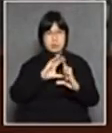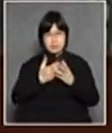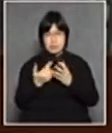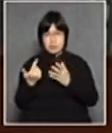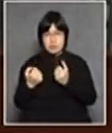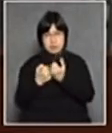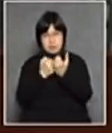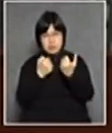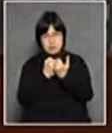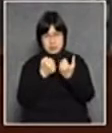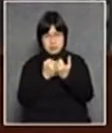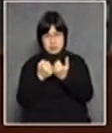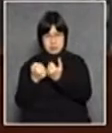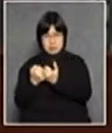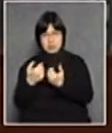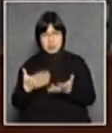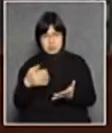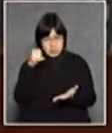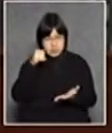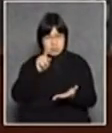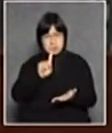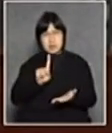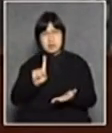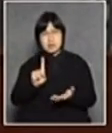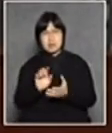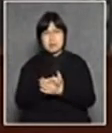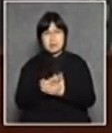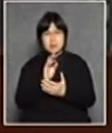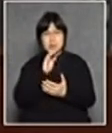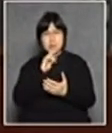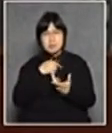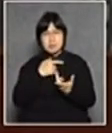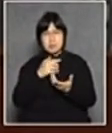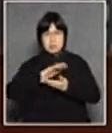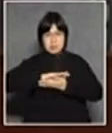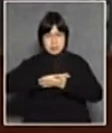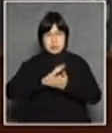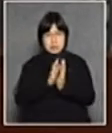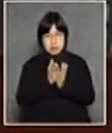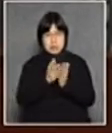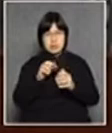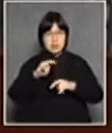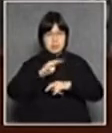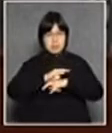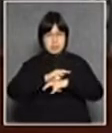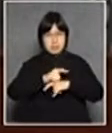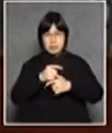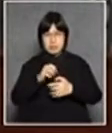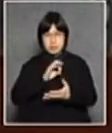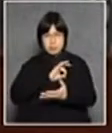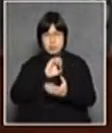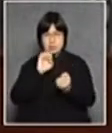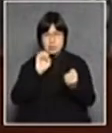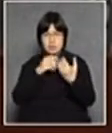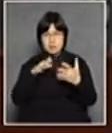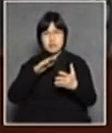支援他們的，為何今次不可以呢？而我也跟我很多的出版社和一些基金組織談過，他們說呢，如果